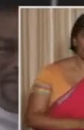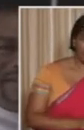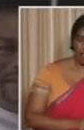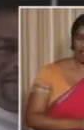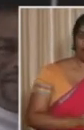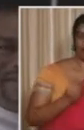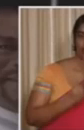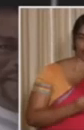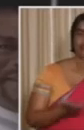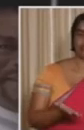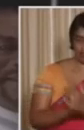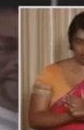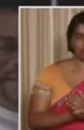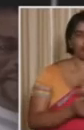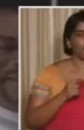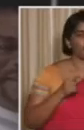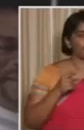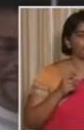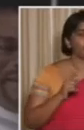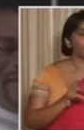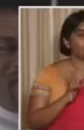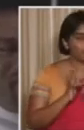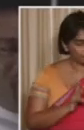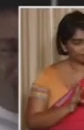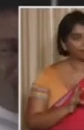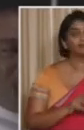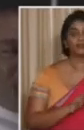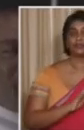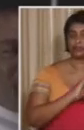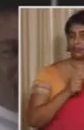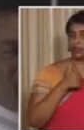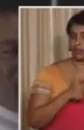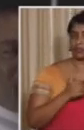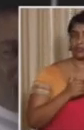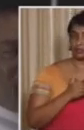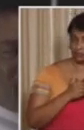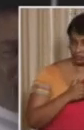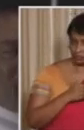අහලා මේ දිනේක නවත්තන්. ඒ නිසා විපක්ෂණ අපේ සංවිධායකතුමා මේ රට සුබවාදී